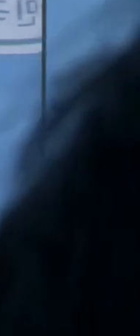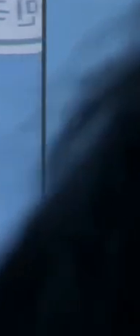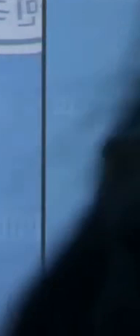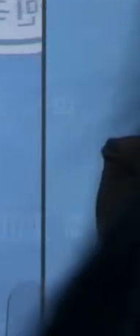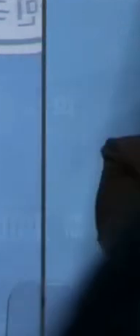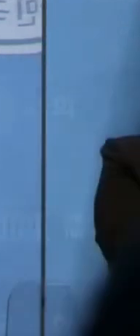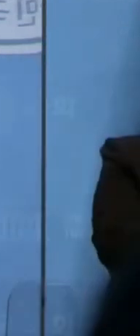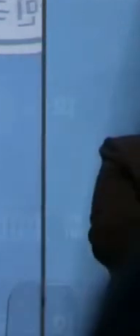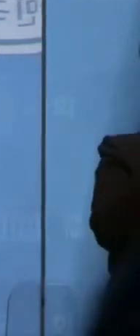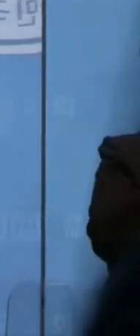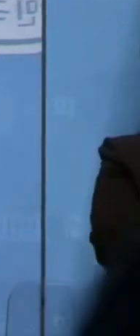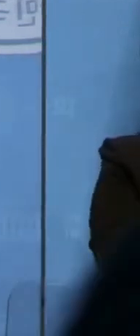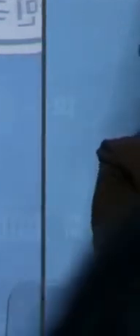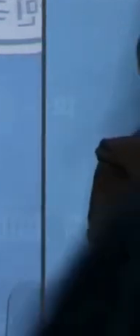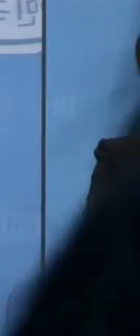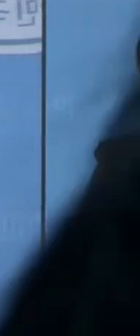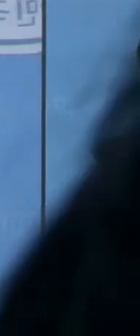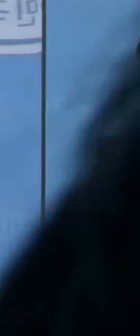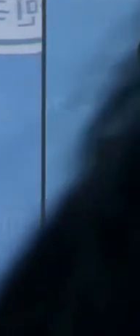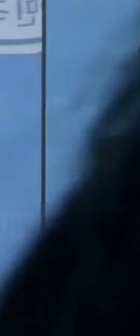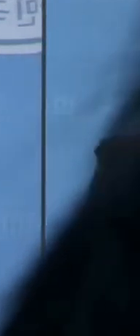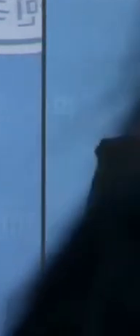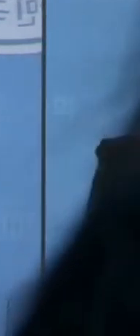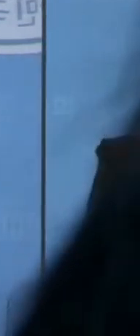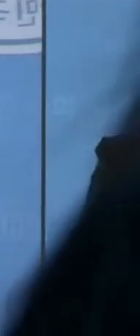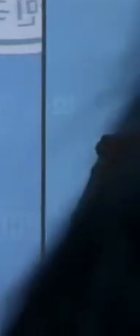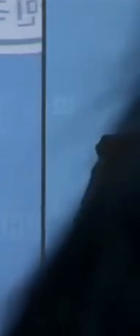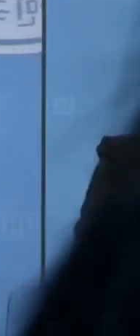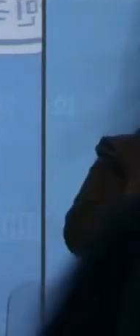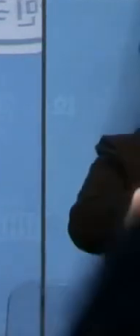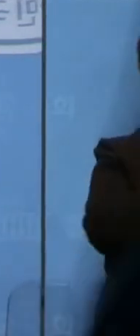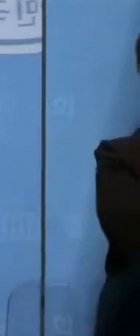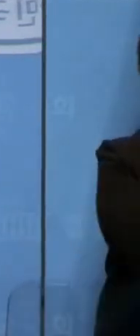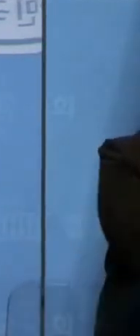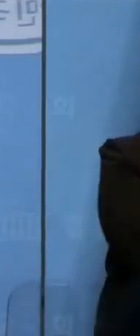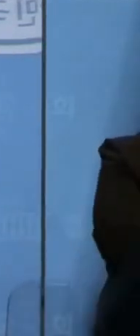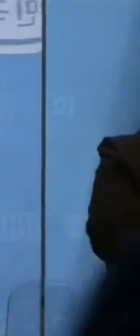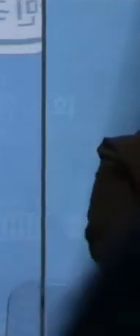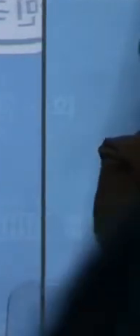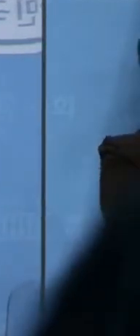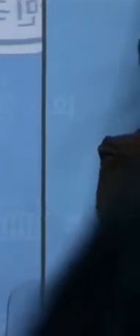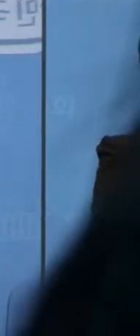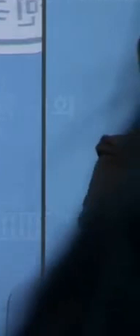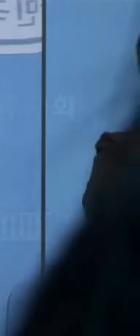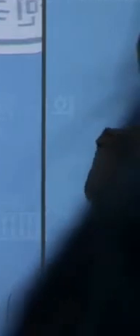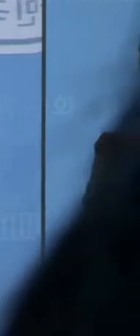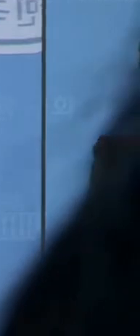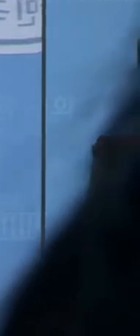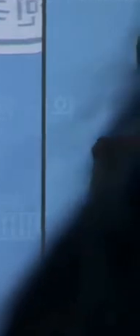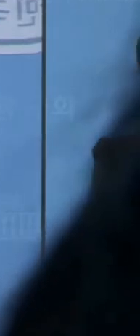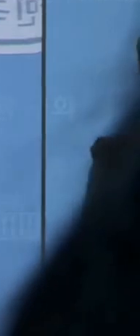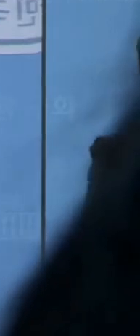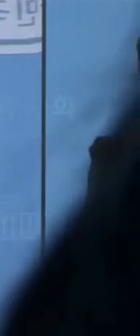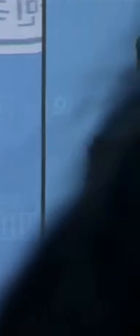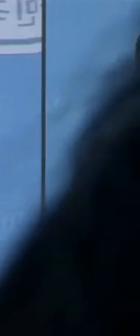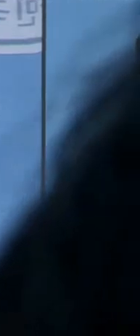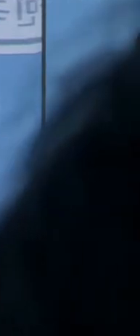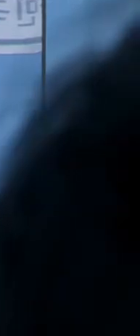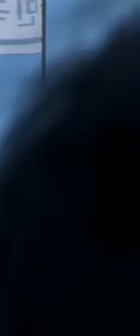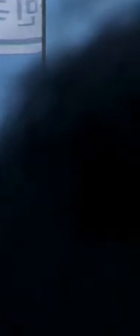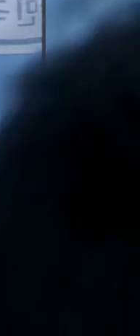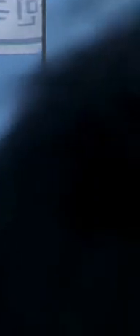한 번도 경험해보지 못한 이 정권을 이번 4월 7일 선거에서 반드시